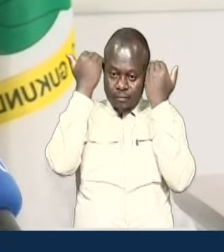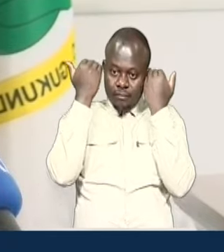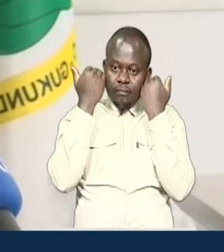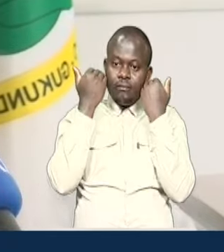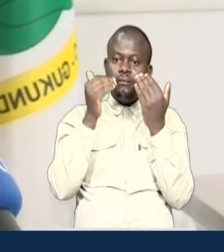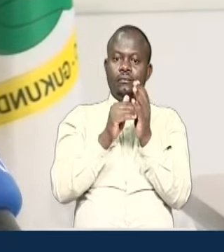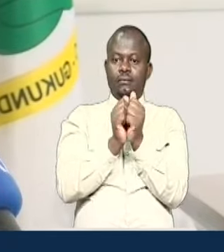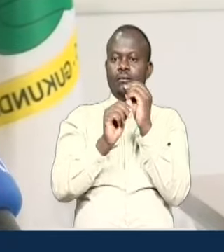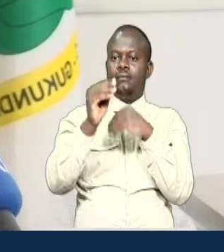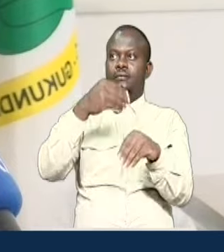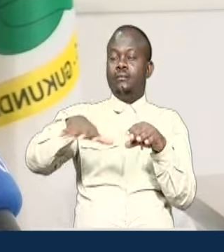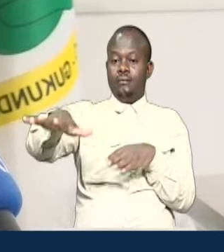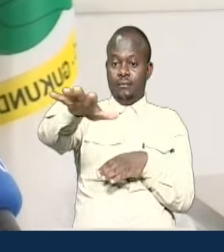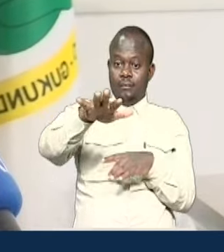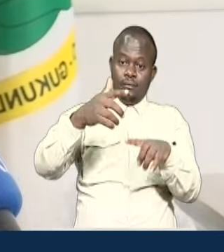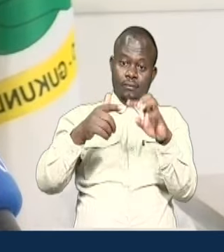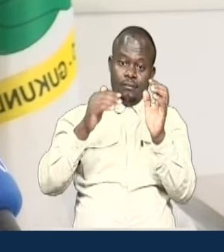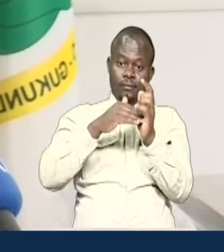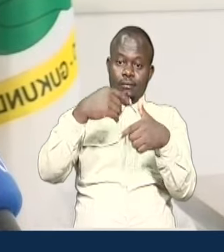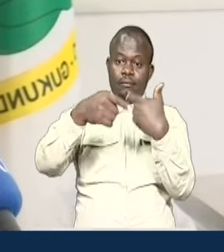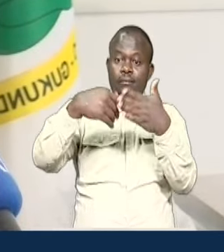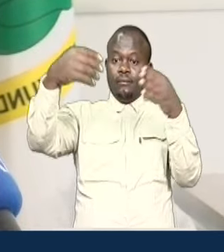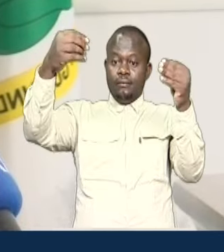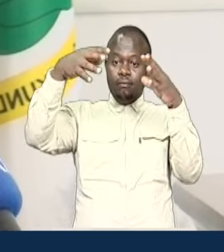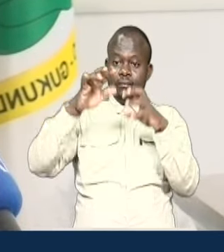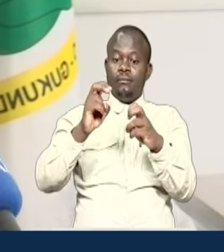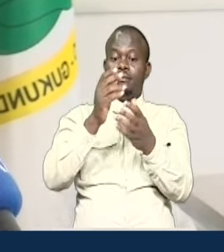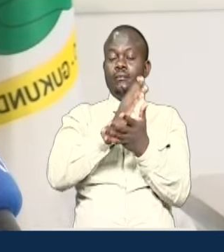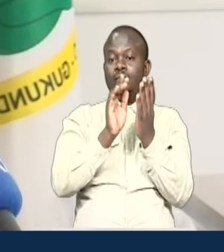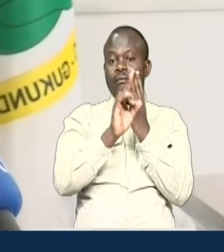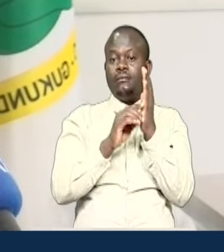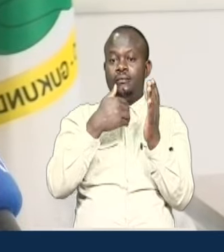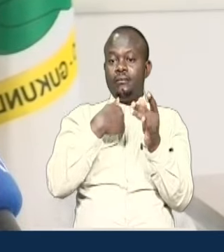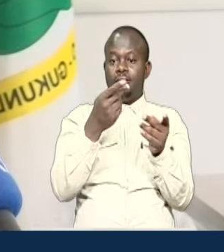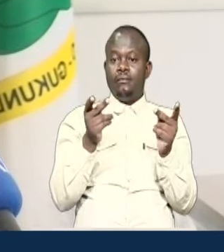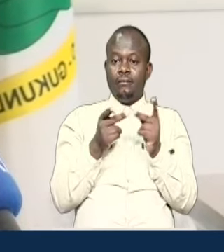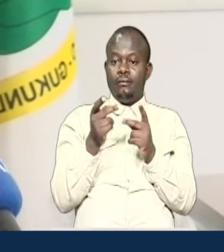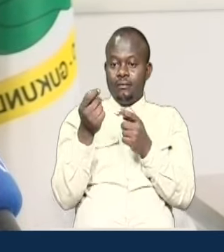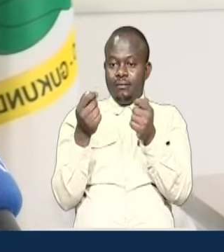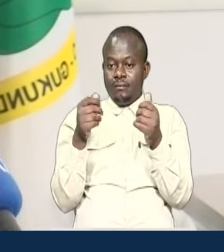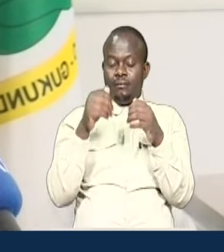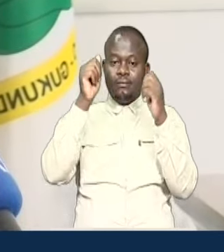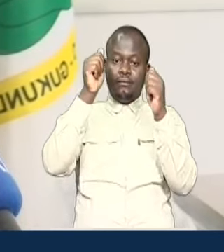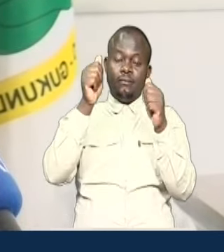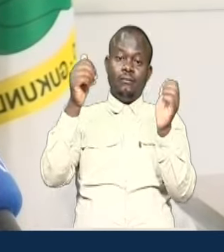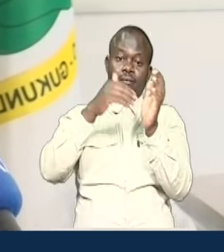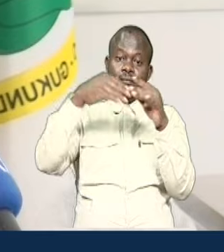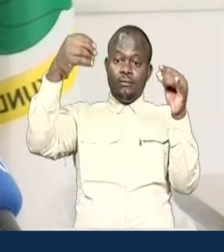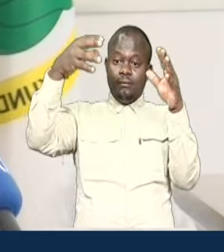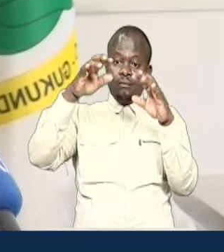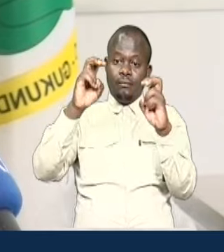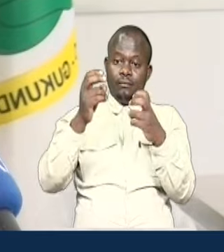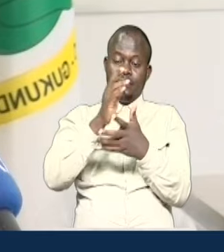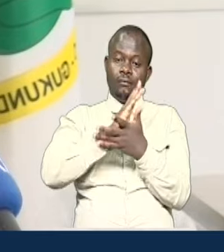ndetse no mu masoko. Ariko byakomeje kugaragara ko hari uturere tuba dufite ahantu hake ho kwiyamamariza. Binagaragara ko hari